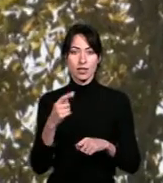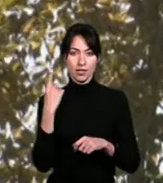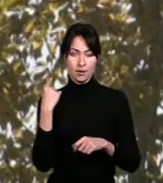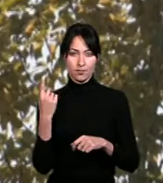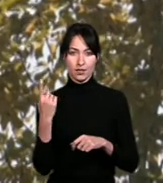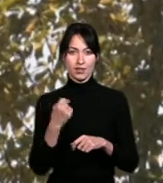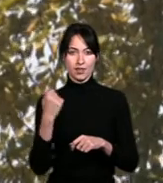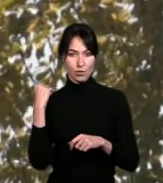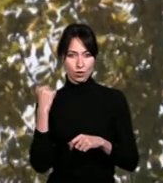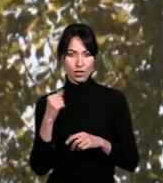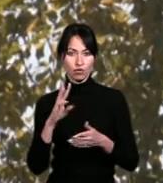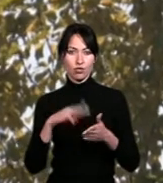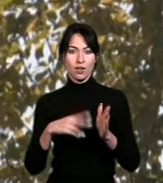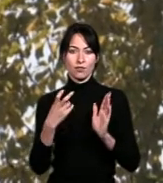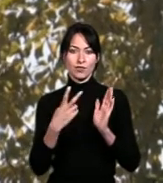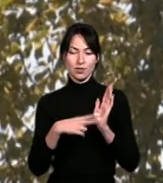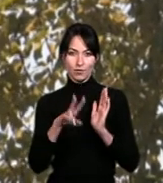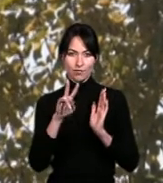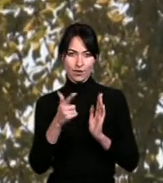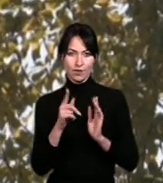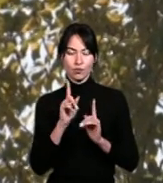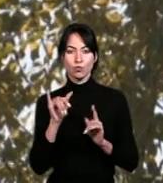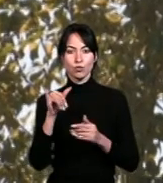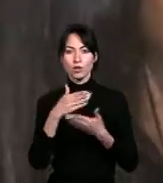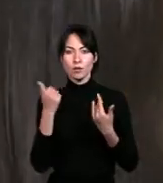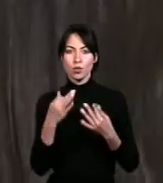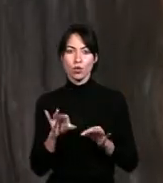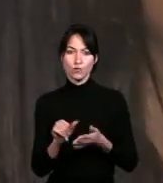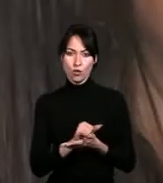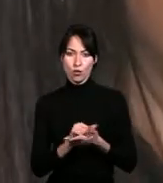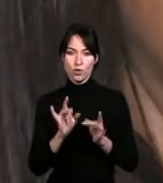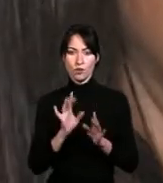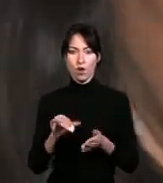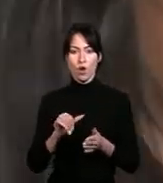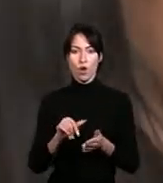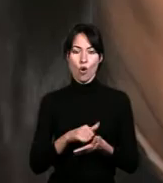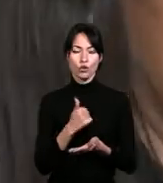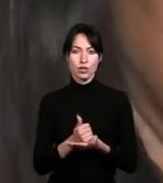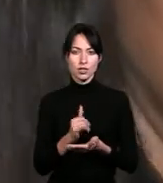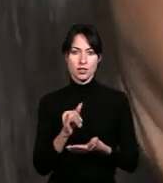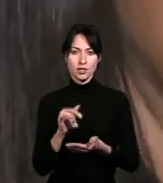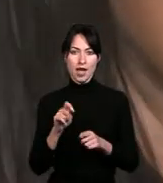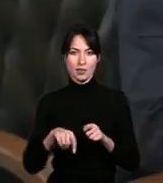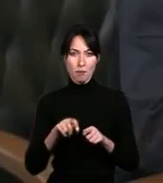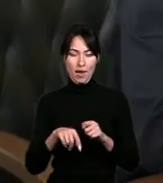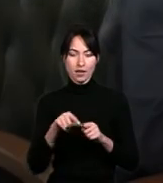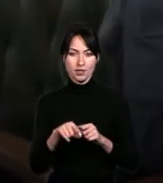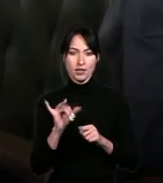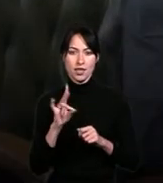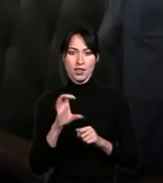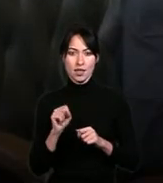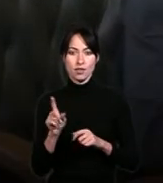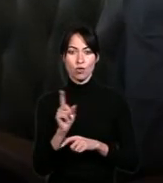у 272 гривні за відсутність дозвільних документів, каже очільниця інспекції Інеса Сосіна. Норма